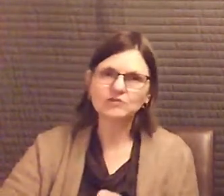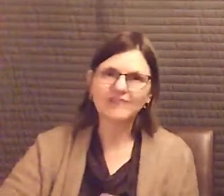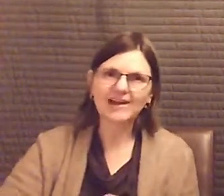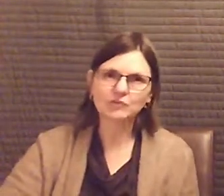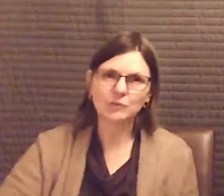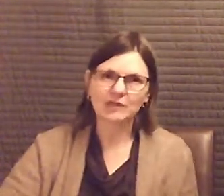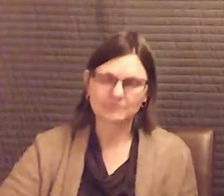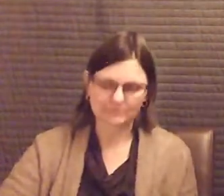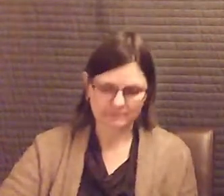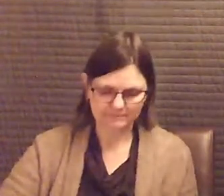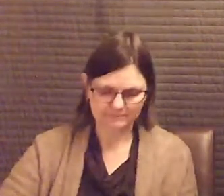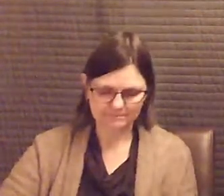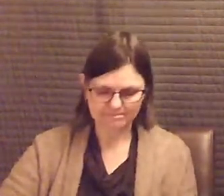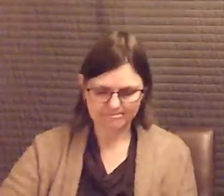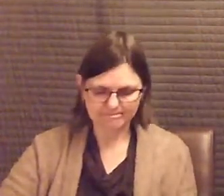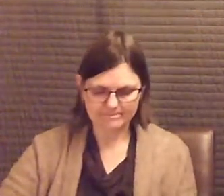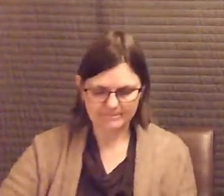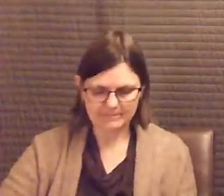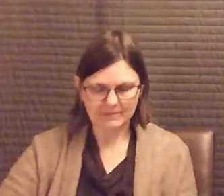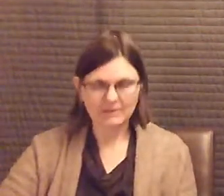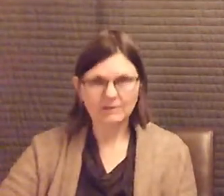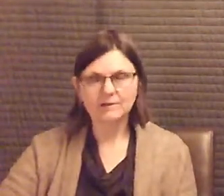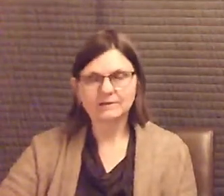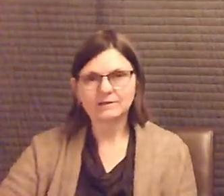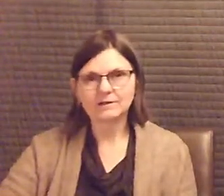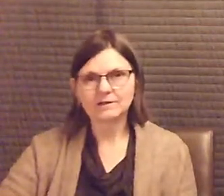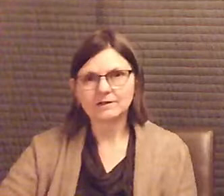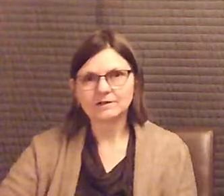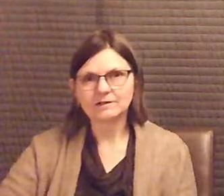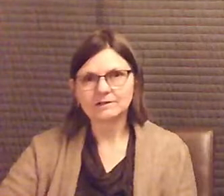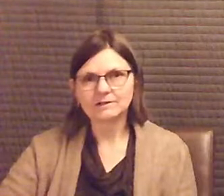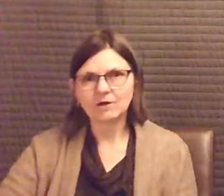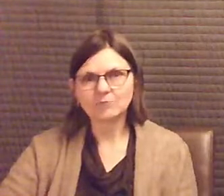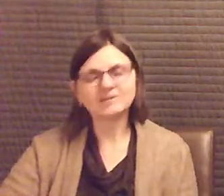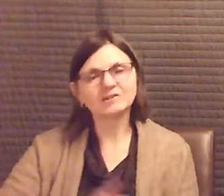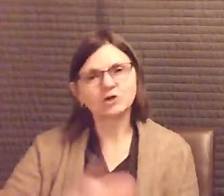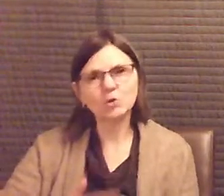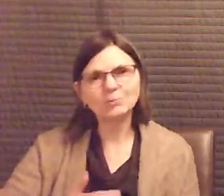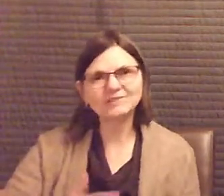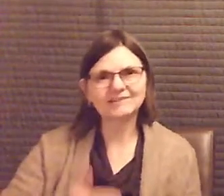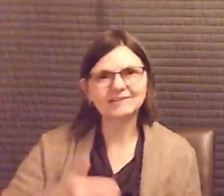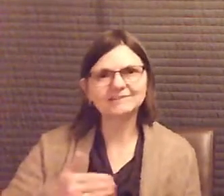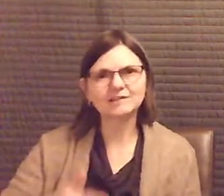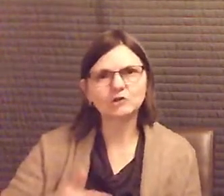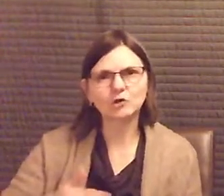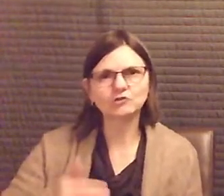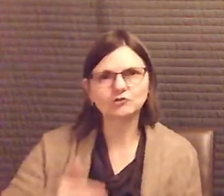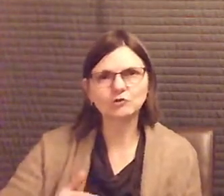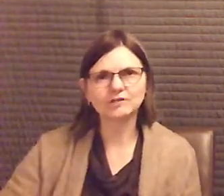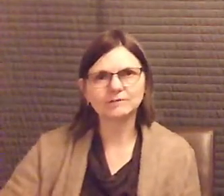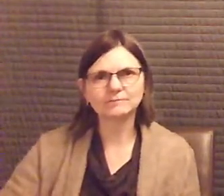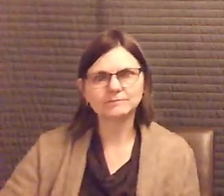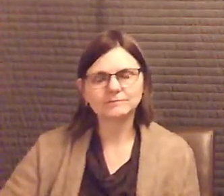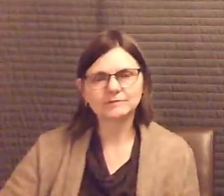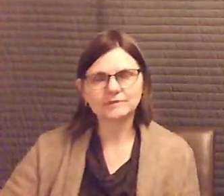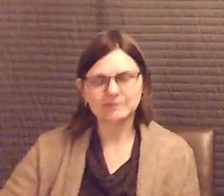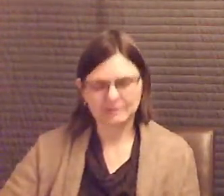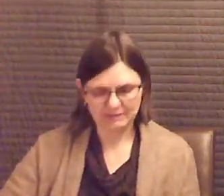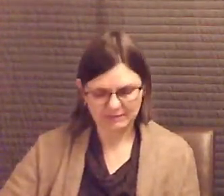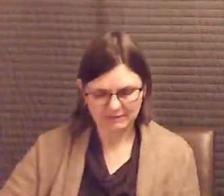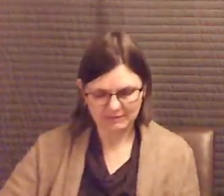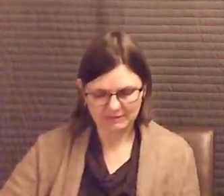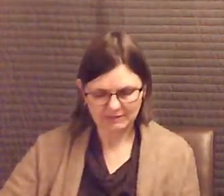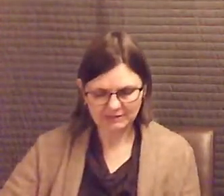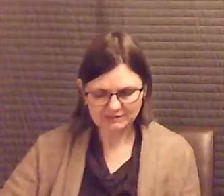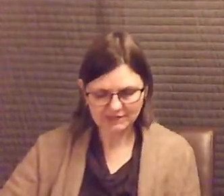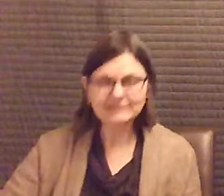serieuze waarschuwing als het is connecting to sirius en omdat dit gekoppeld is aan een serieuze zon waar uw stem